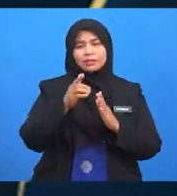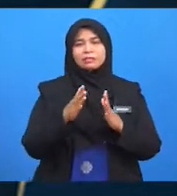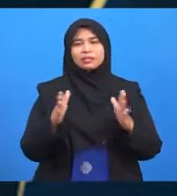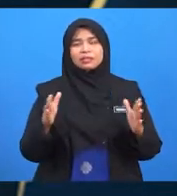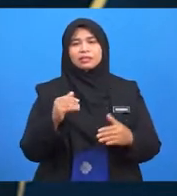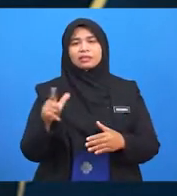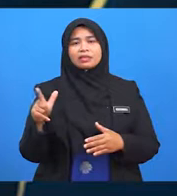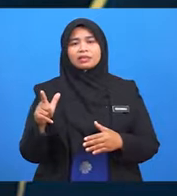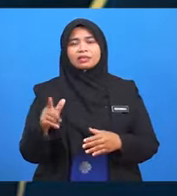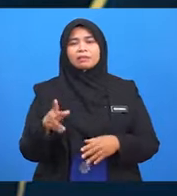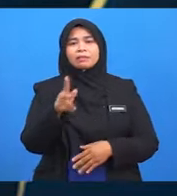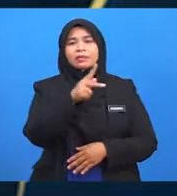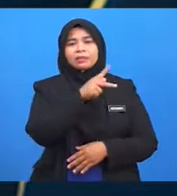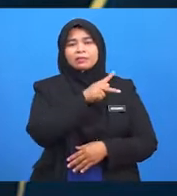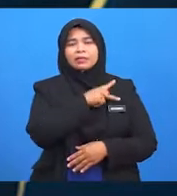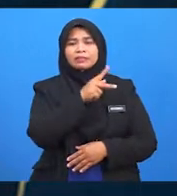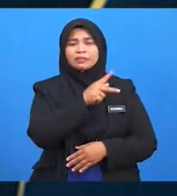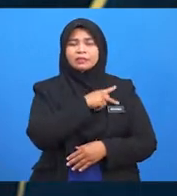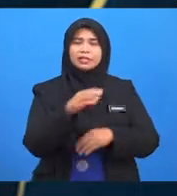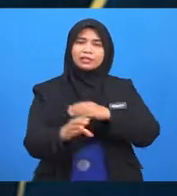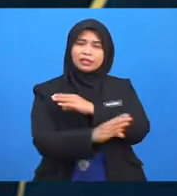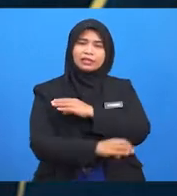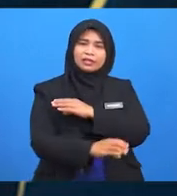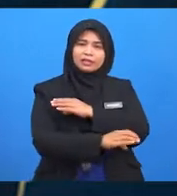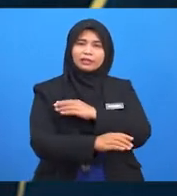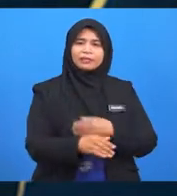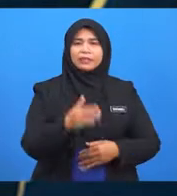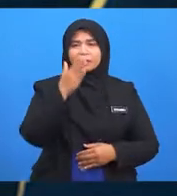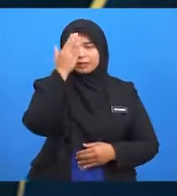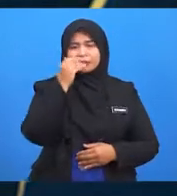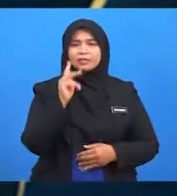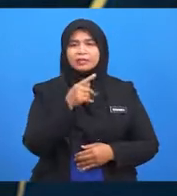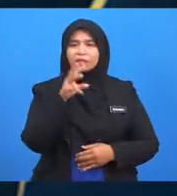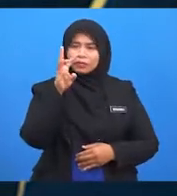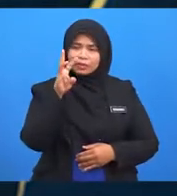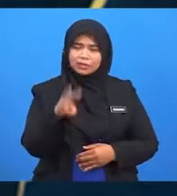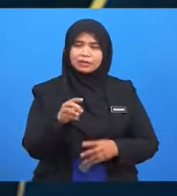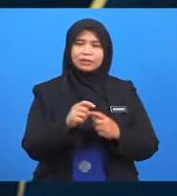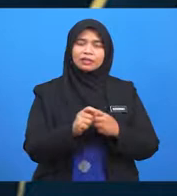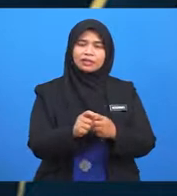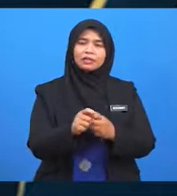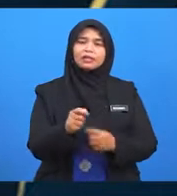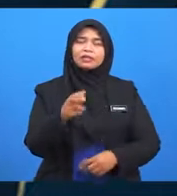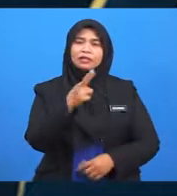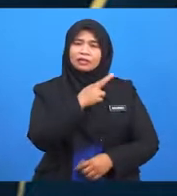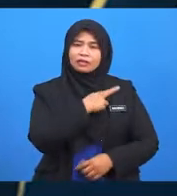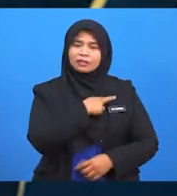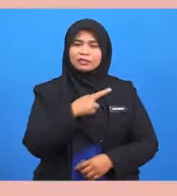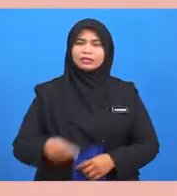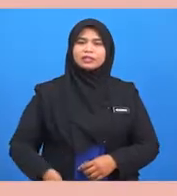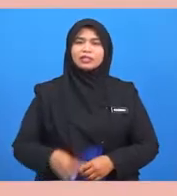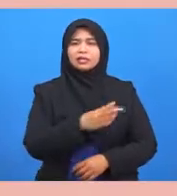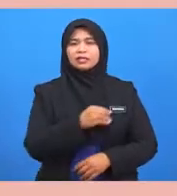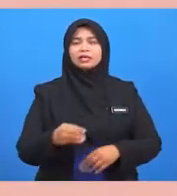lain ialah pemimpin-pemimpin negara. Mengapa kita wajib mentaati raja dan negara?